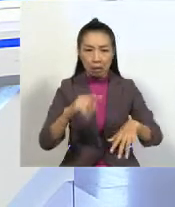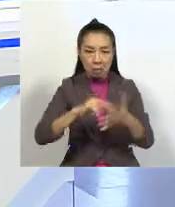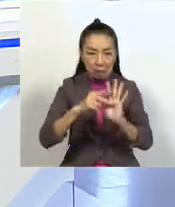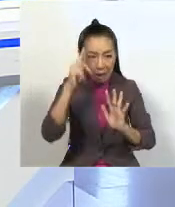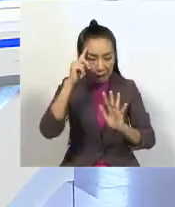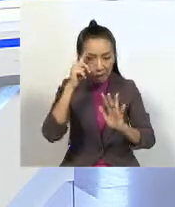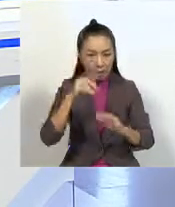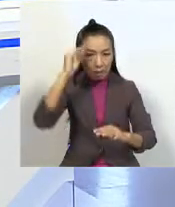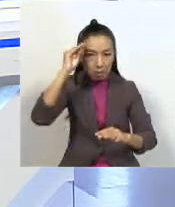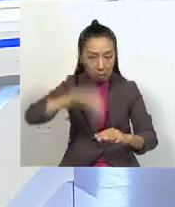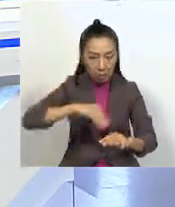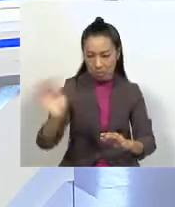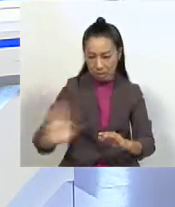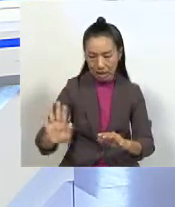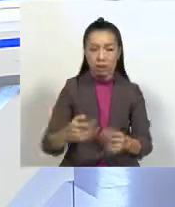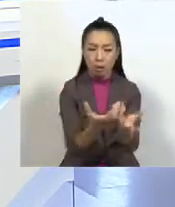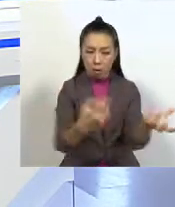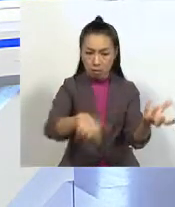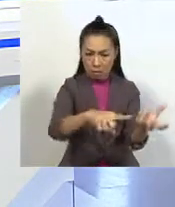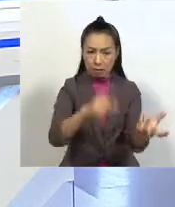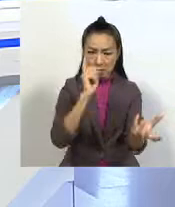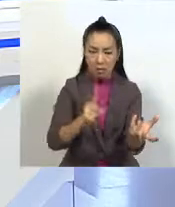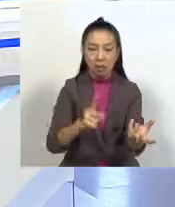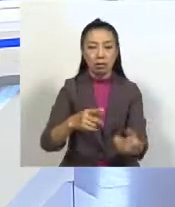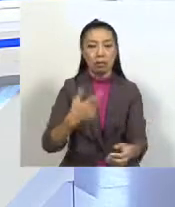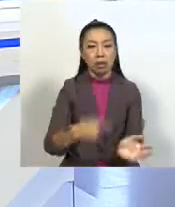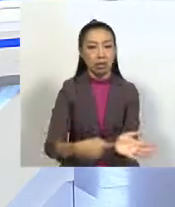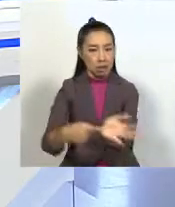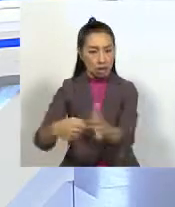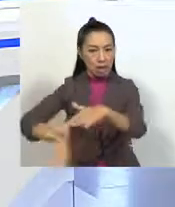จสอบของปปช.เพราะว่าของเหล่านี้มันต้องทำให้เป็นรูปธรรม ใช่ค่ะ